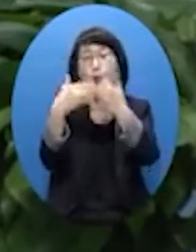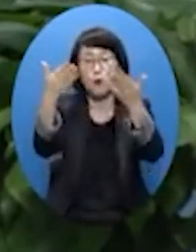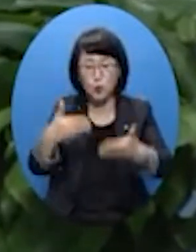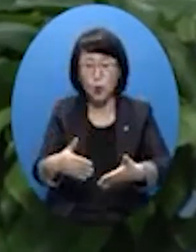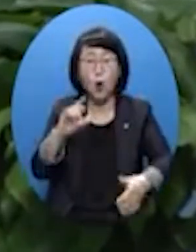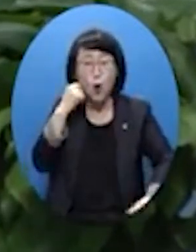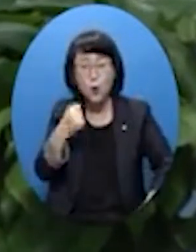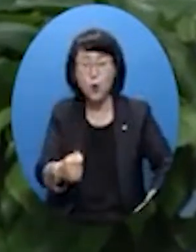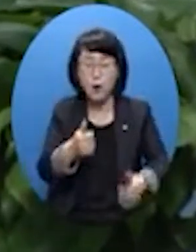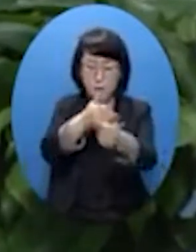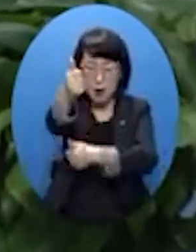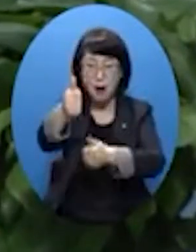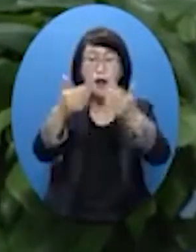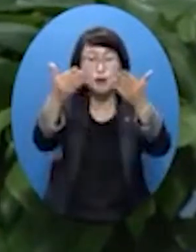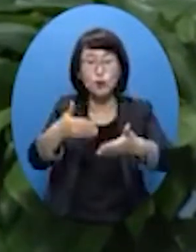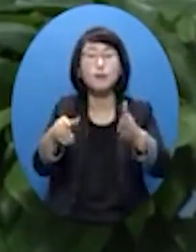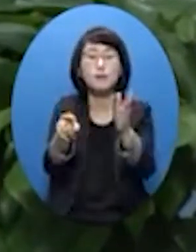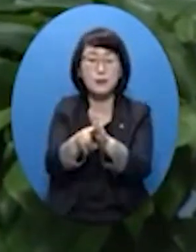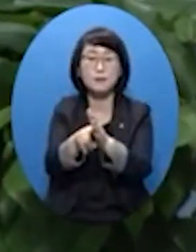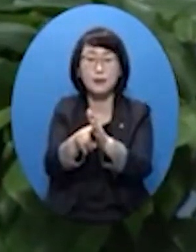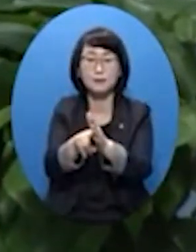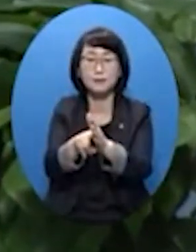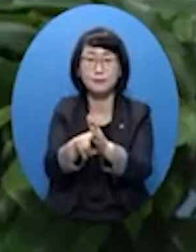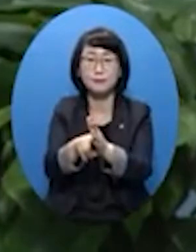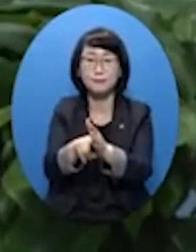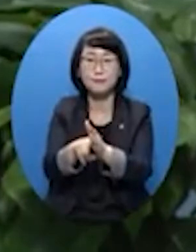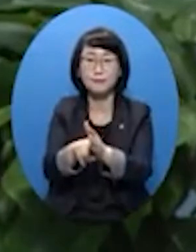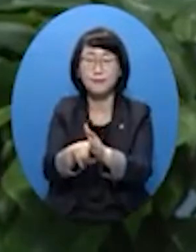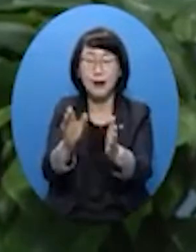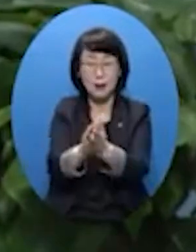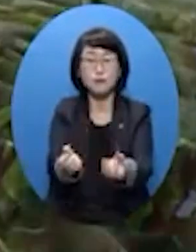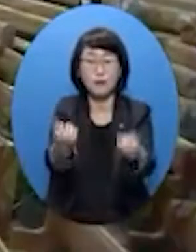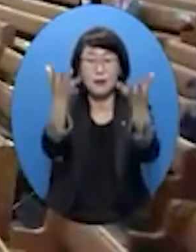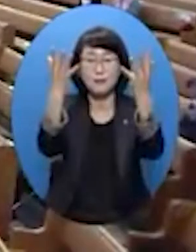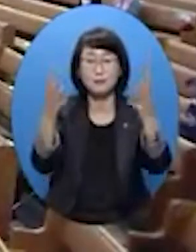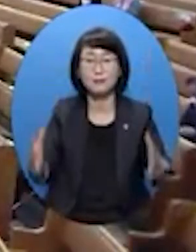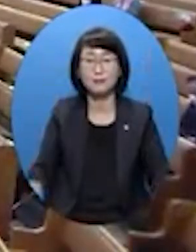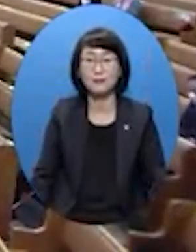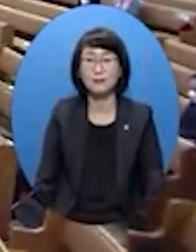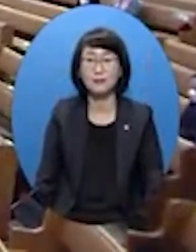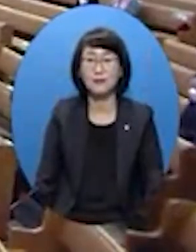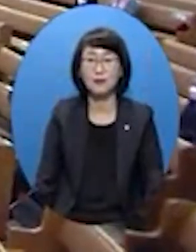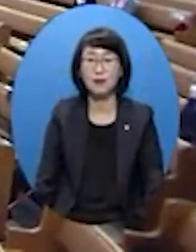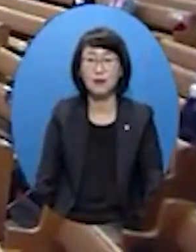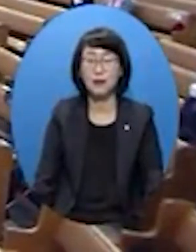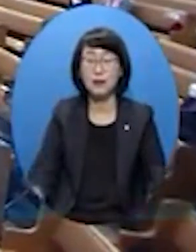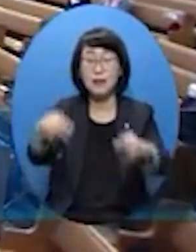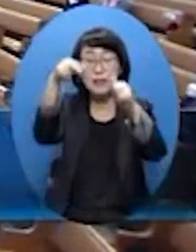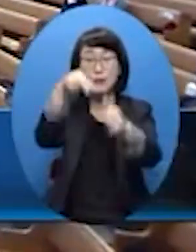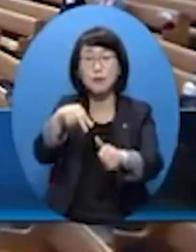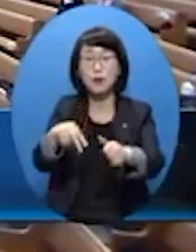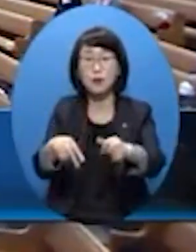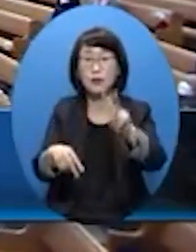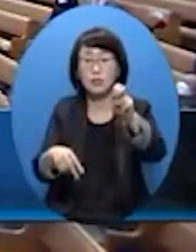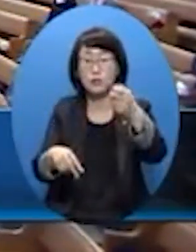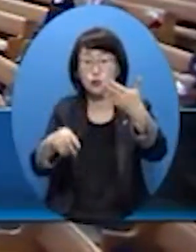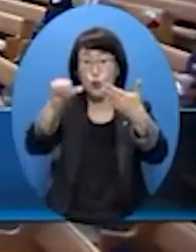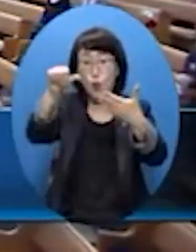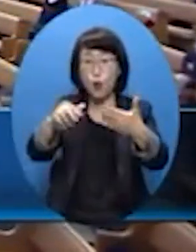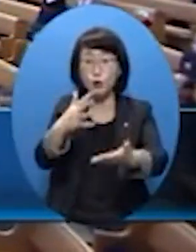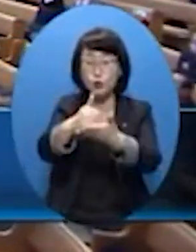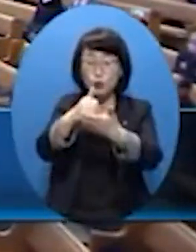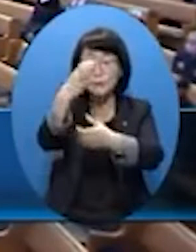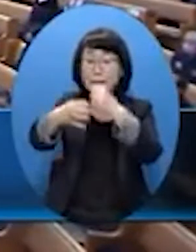어려움에서 이게 만들어 줄 것입니다 할렐루야 신명기 19장 5절 입니다 주께서